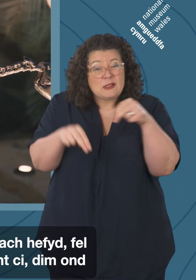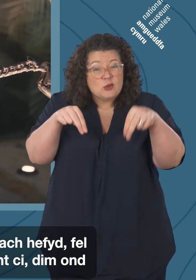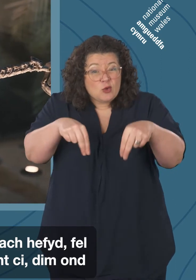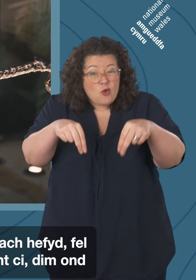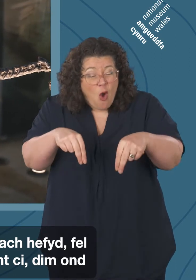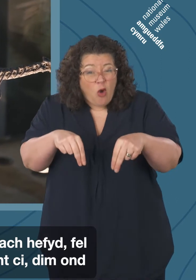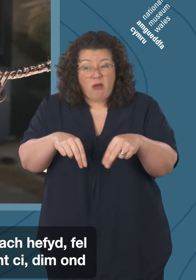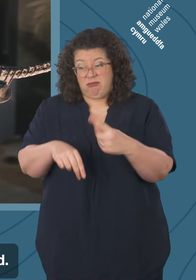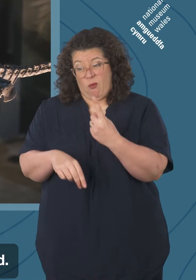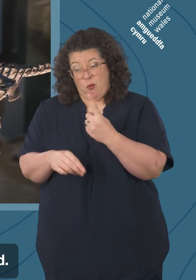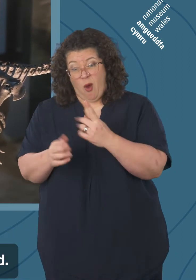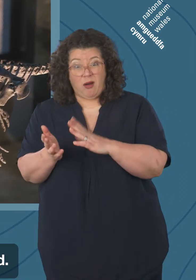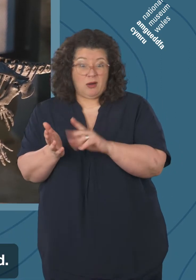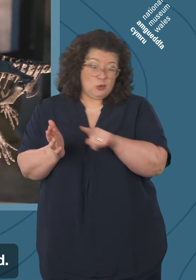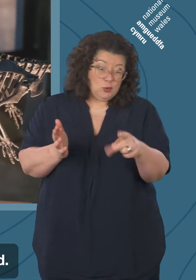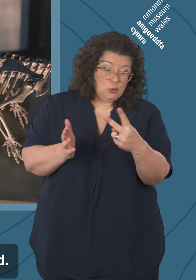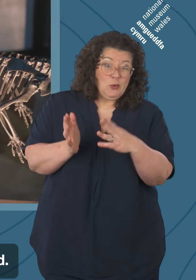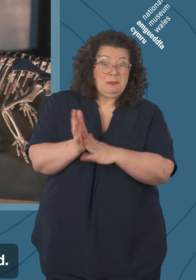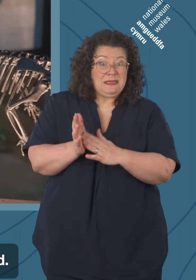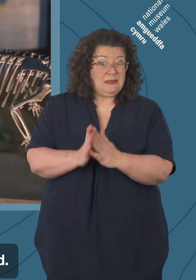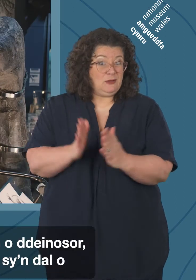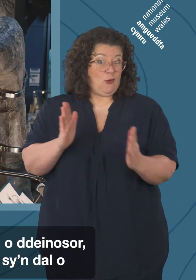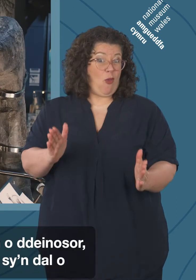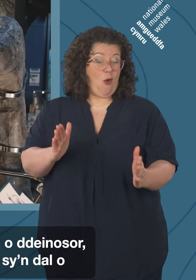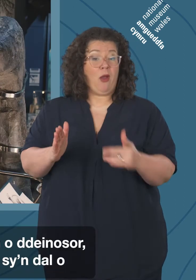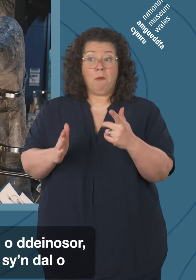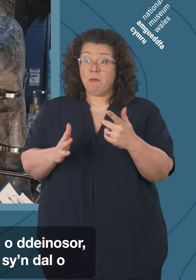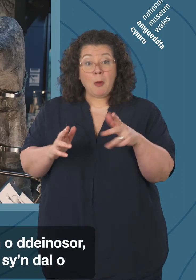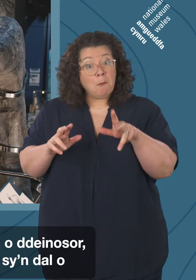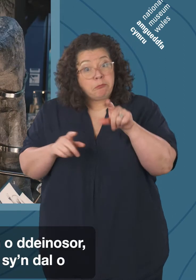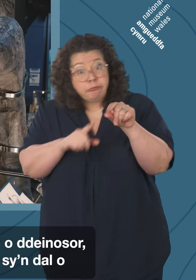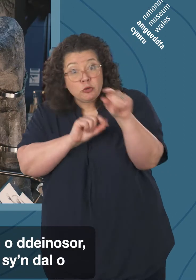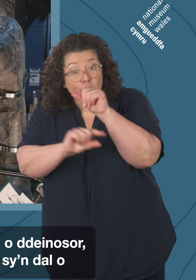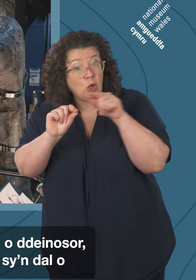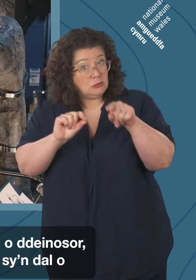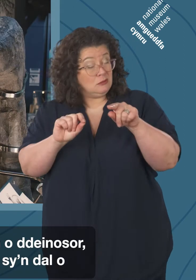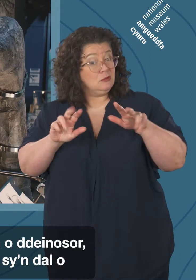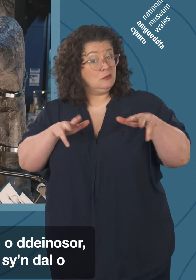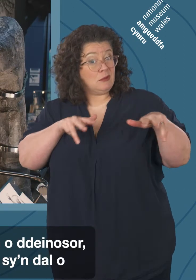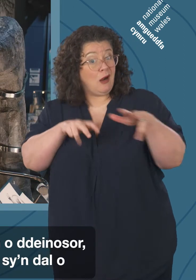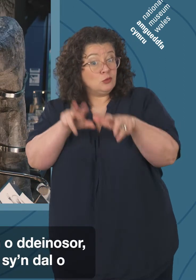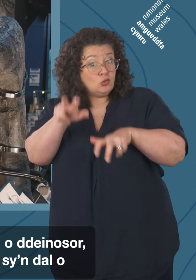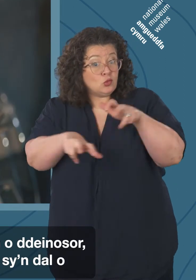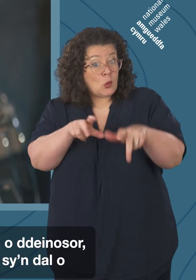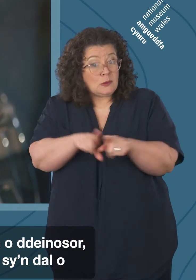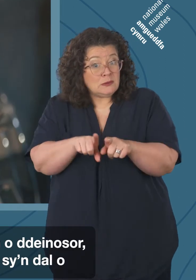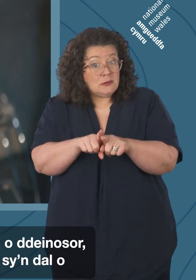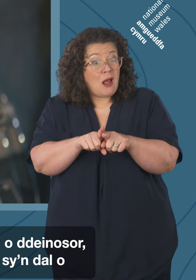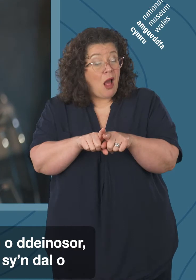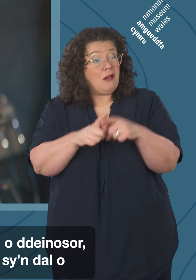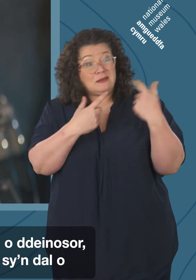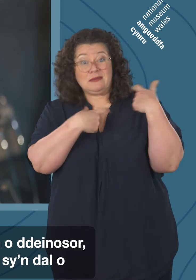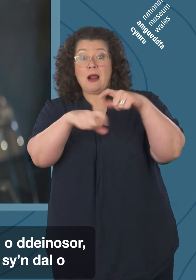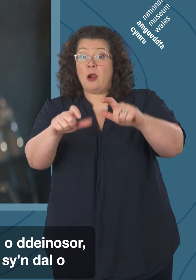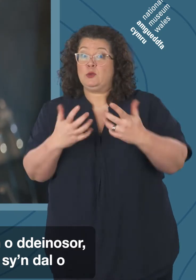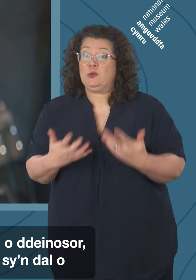mynd cí dim o'n i i ddau medder o hoed. Ac, of gwrs, mae adair yn fawr o ddainosaur hefyd, yr